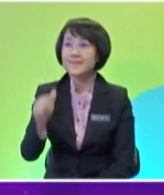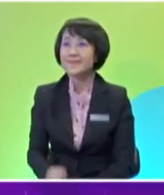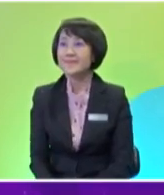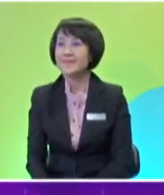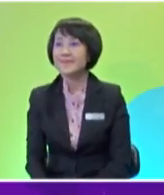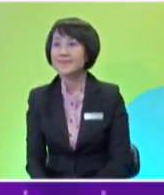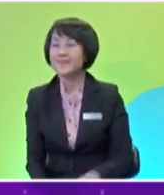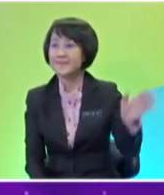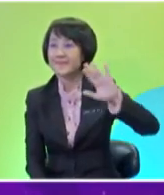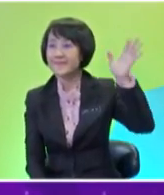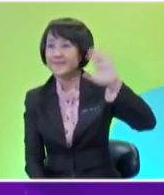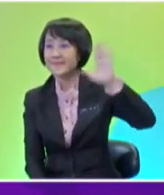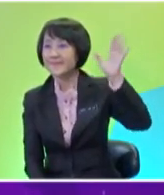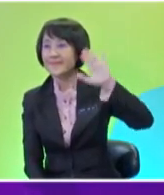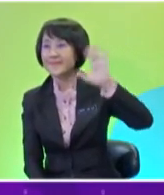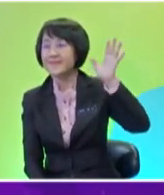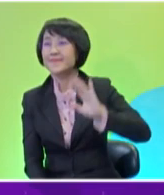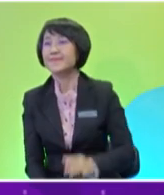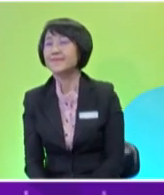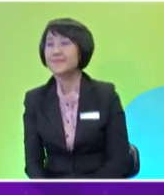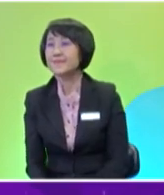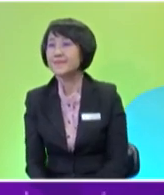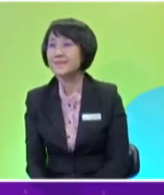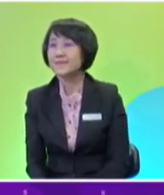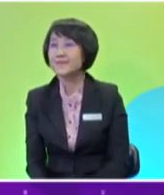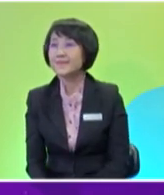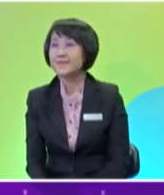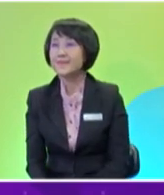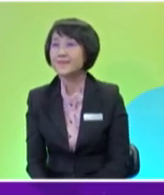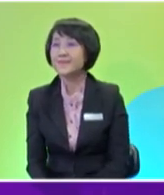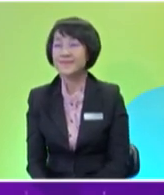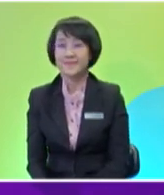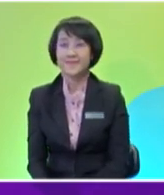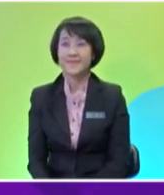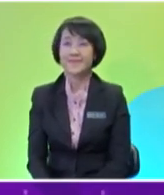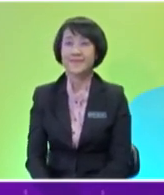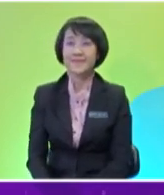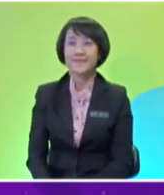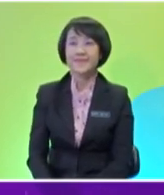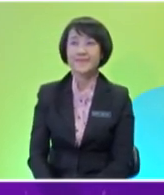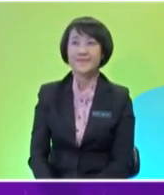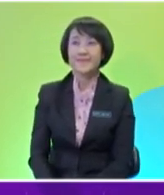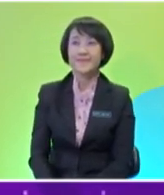apa kabar dan satu-satunya Kumbang kita